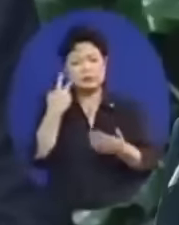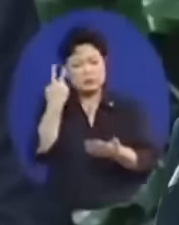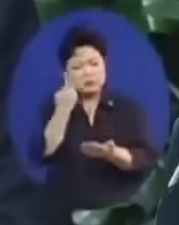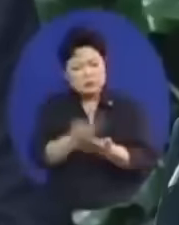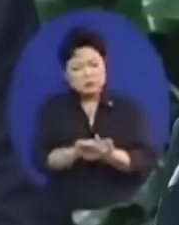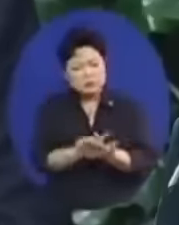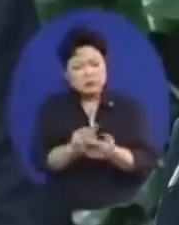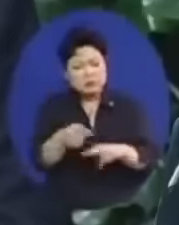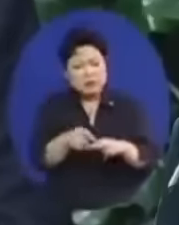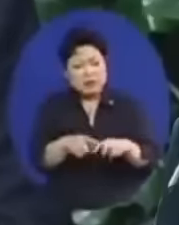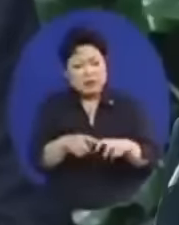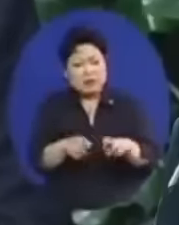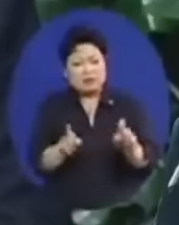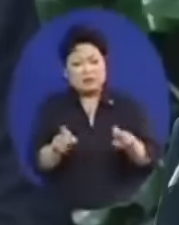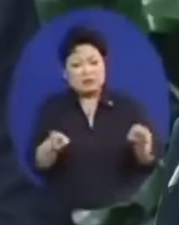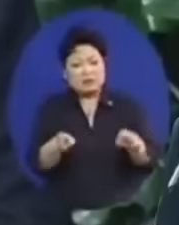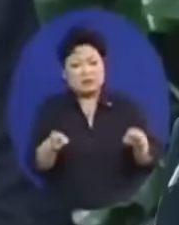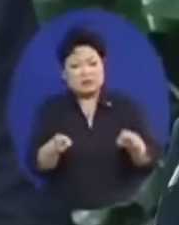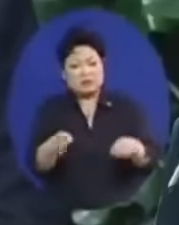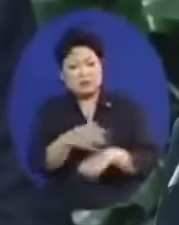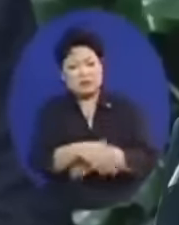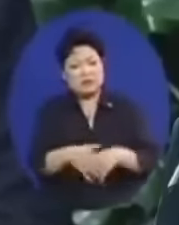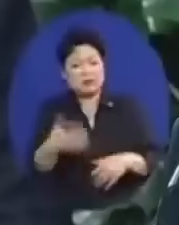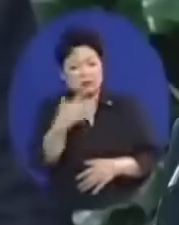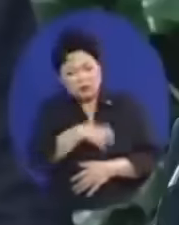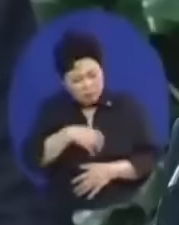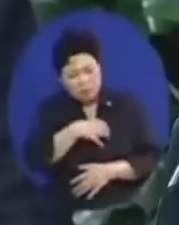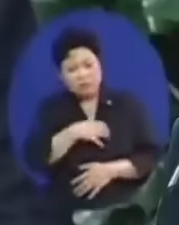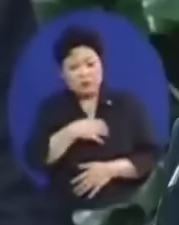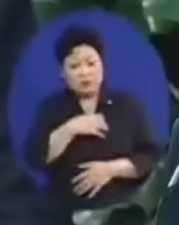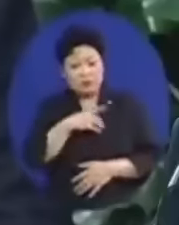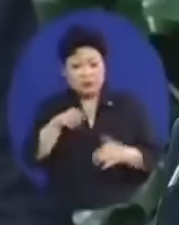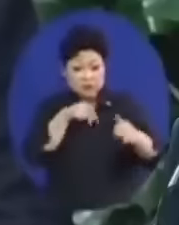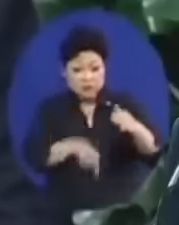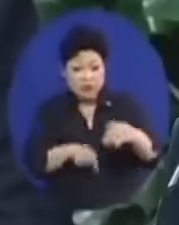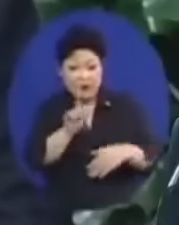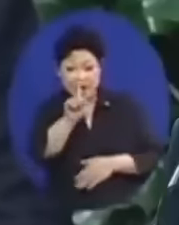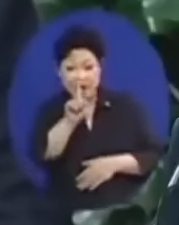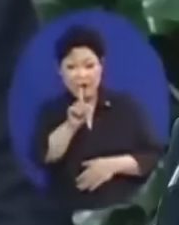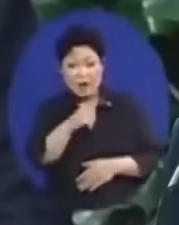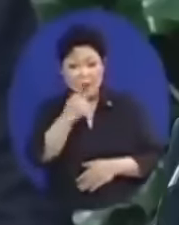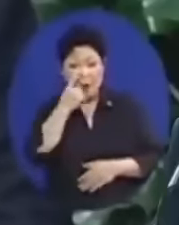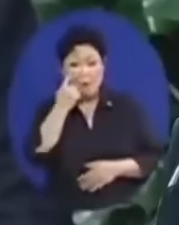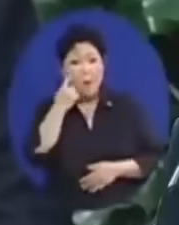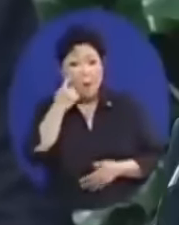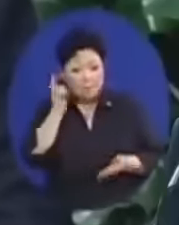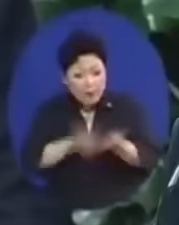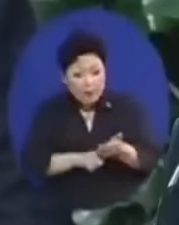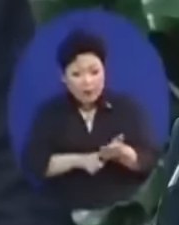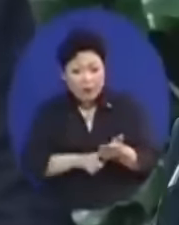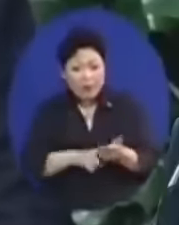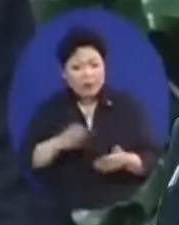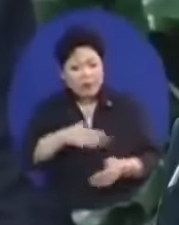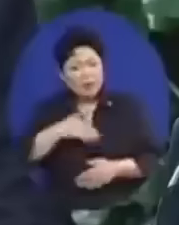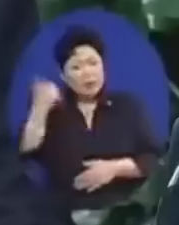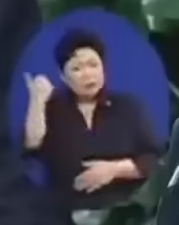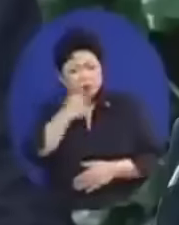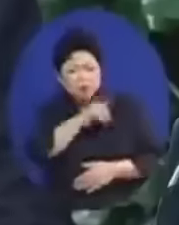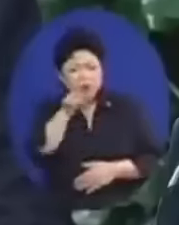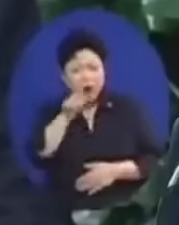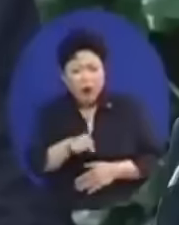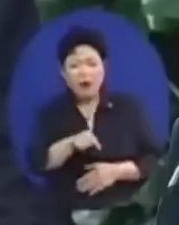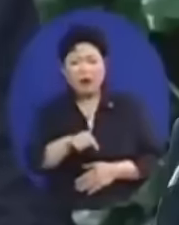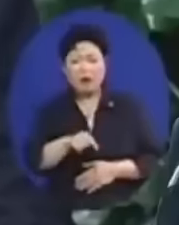같이 다리가 떨리고 괴로웠습니다. 그 가운데 제가 하나 배운 것은 나의 정체성인 것입니다. 내가 누구냐?